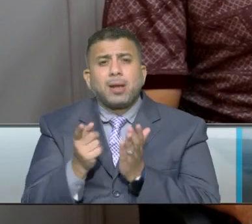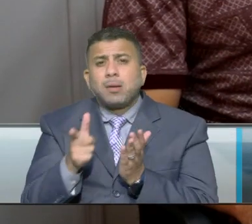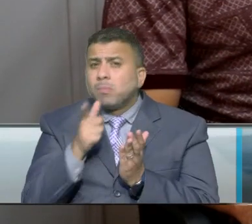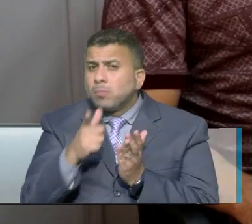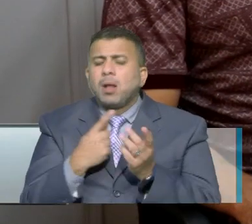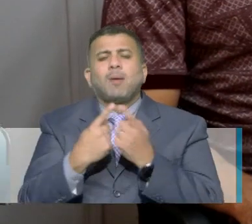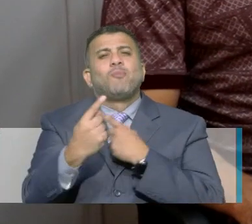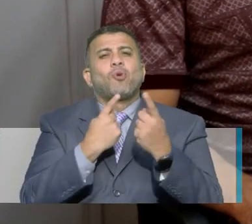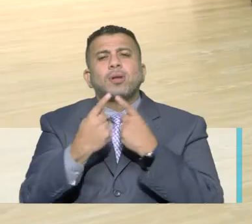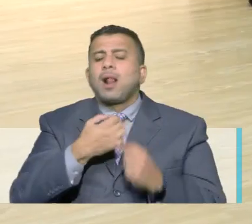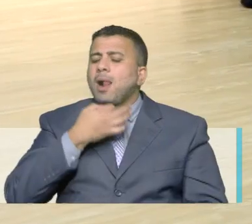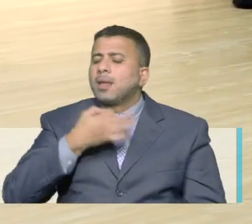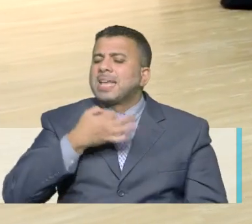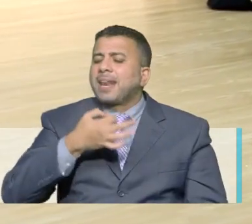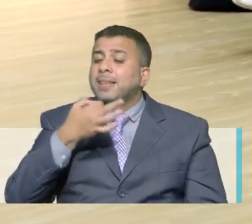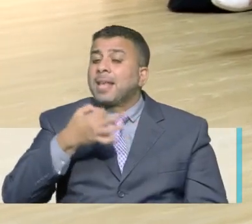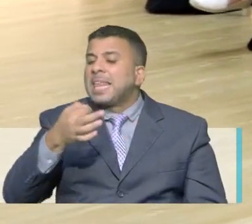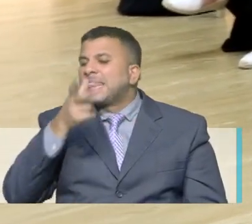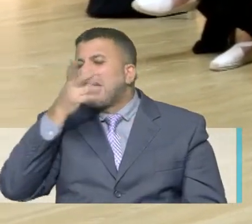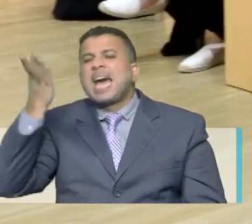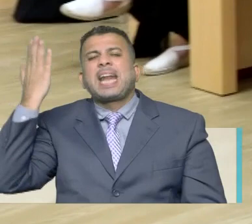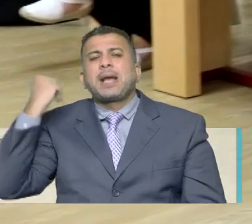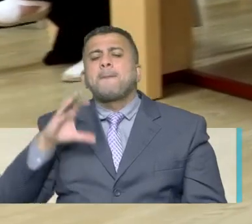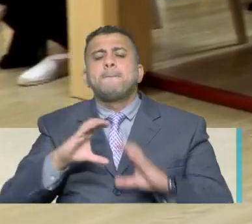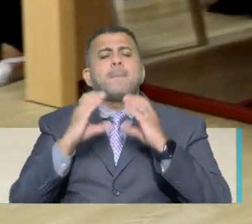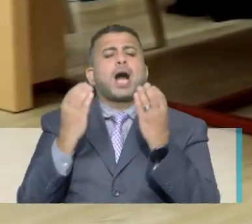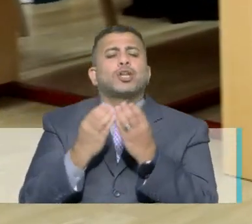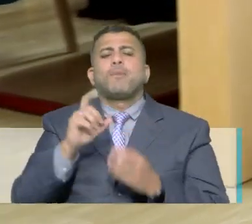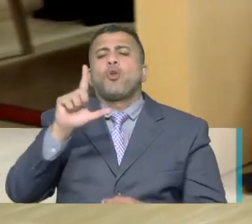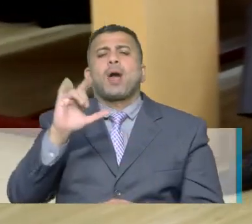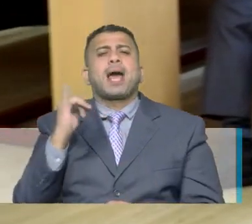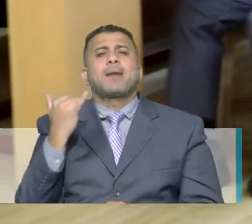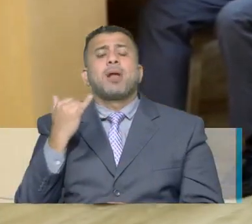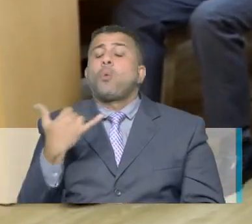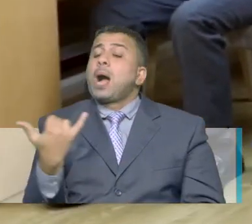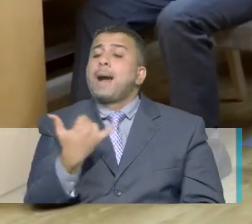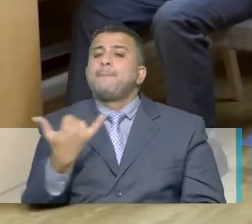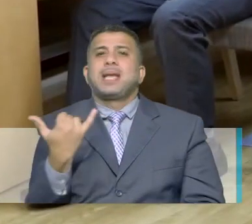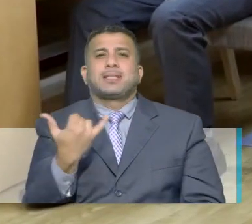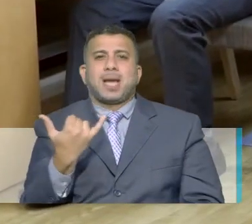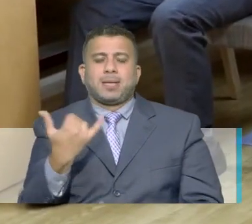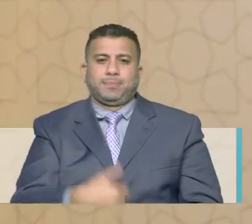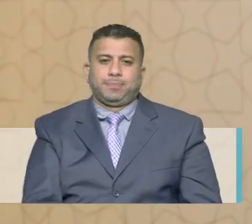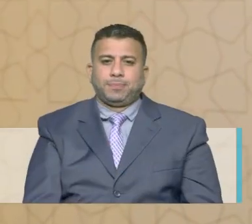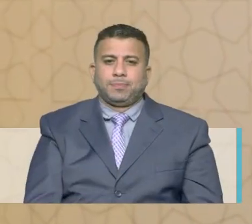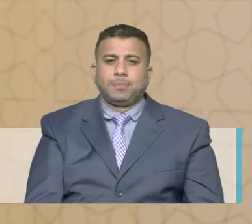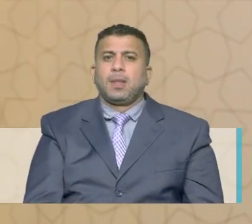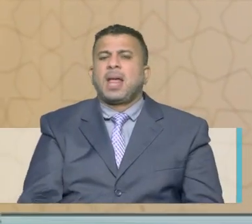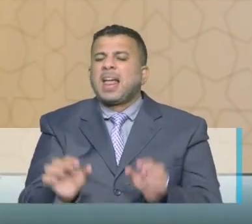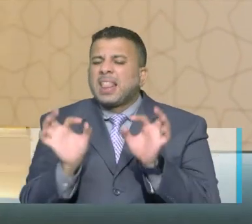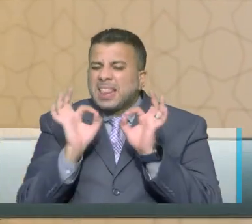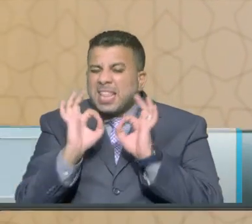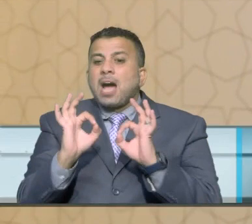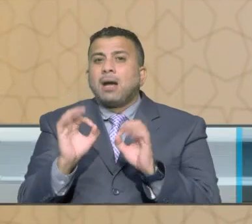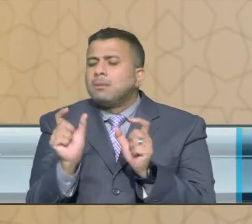لمناقشه سرد تاريخي عن معاجم اللغه العربيه واهميتها دقه المفرده